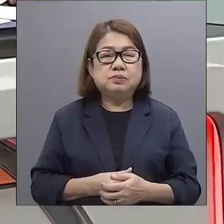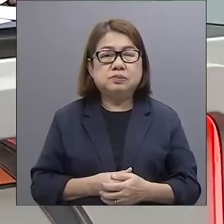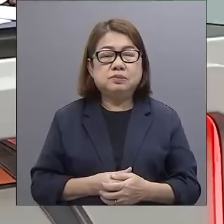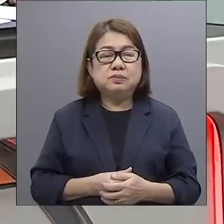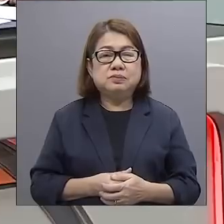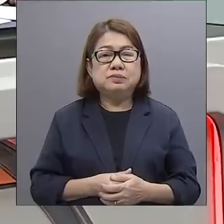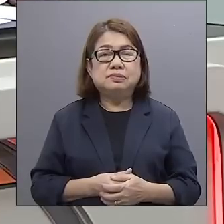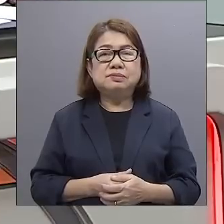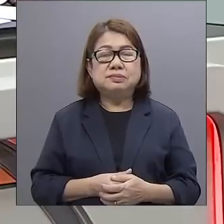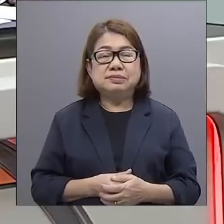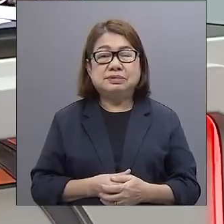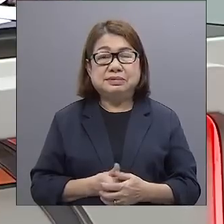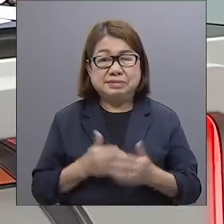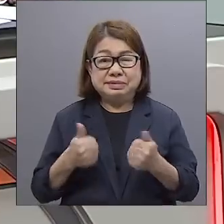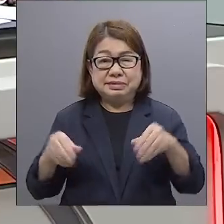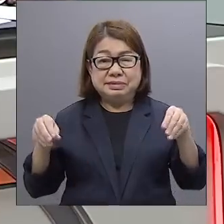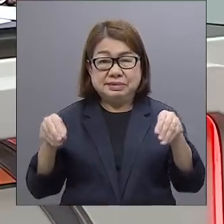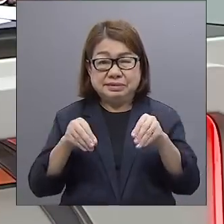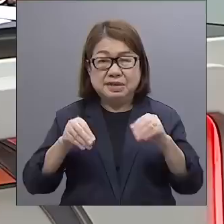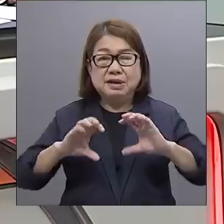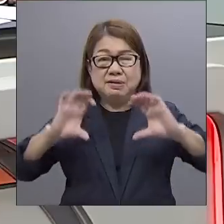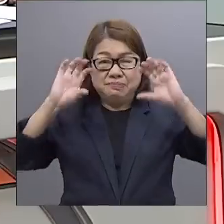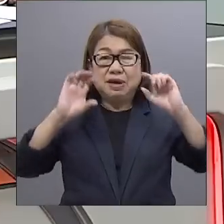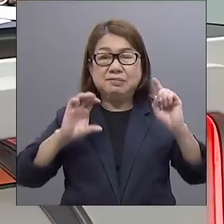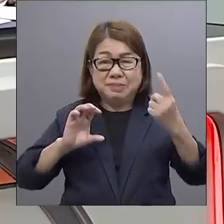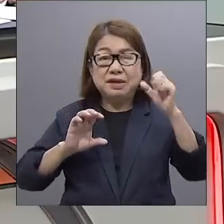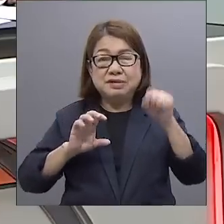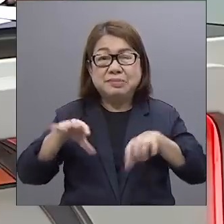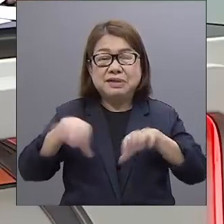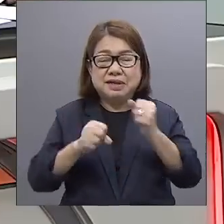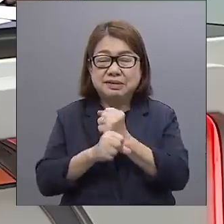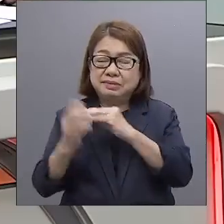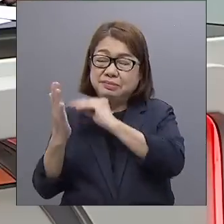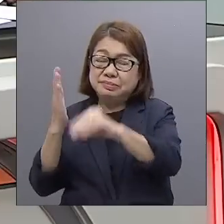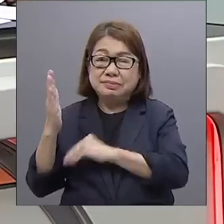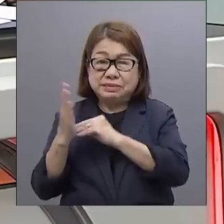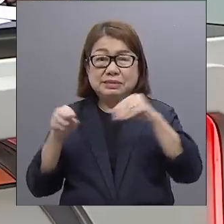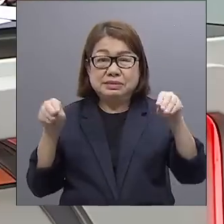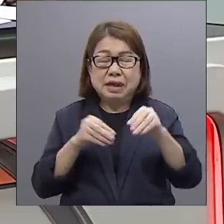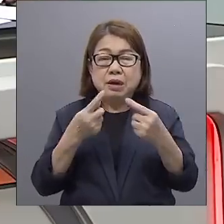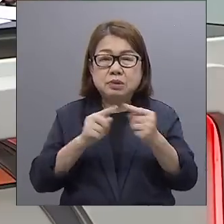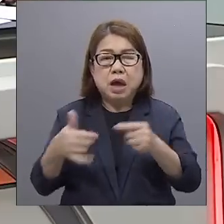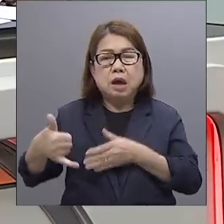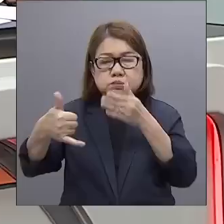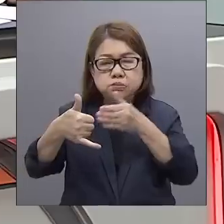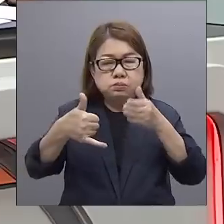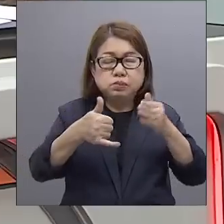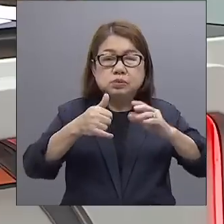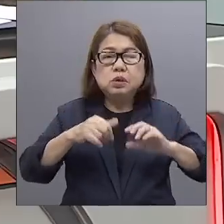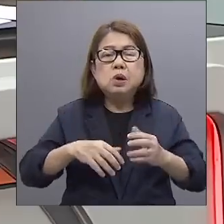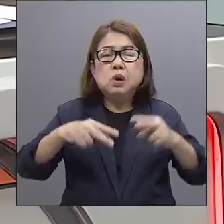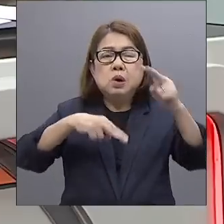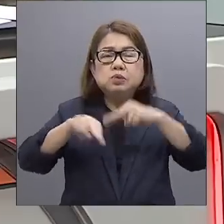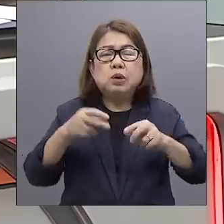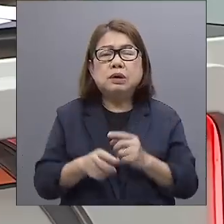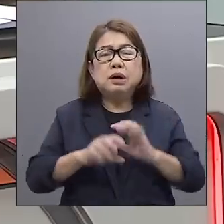ใกล้จะได้รัฐบาลชุดใหม่มาบริหารประเทศแล้วก็จริงนะคะแต่ในการตรวจสอบคนที่อยู่ในรัฐบาลชุดที่